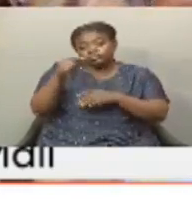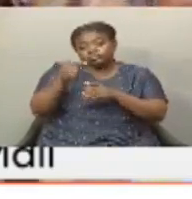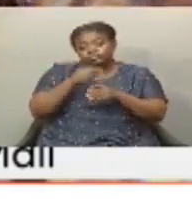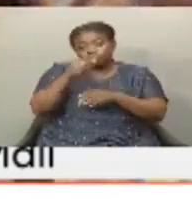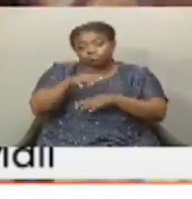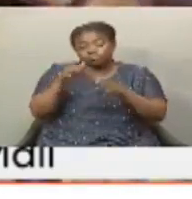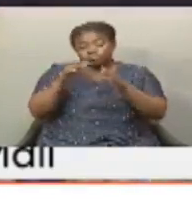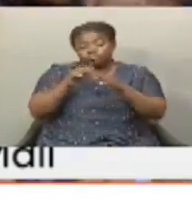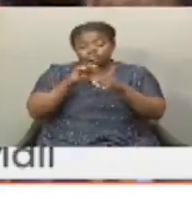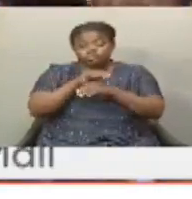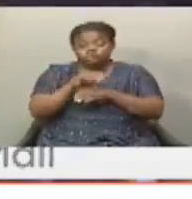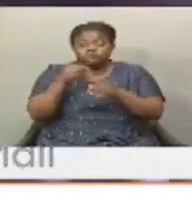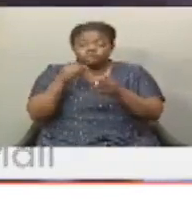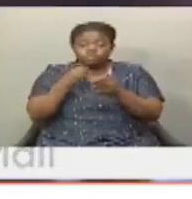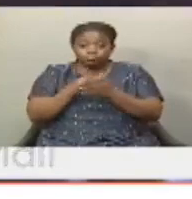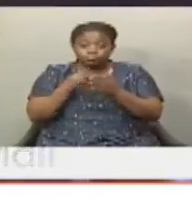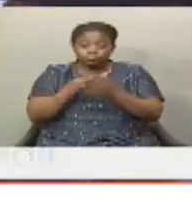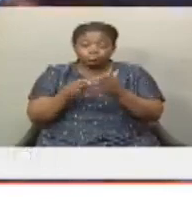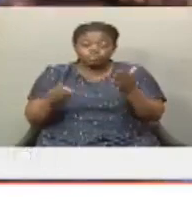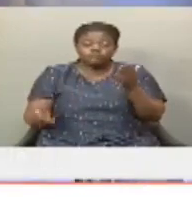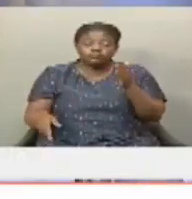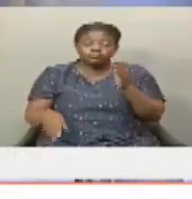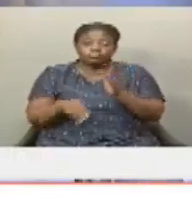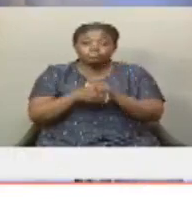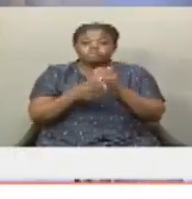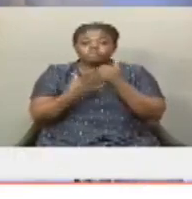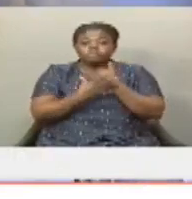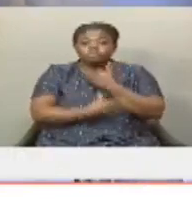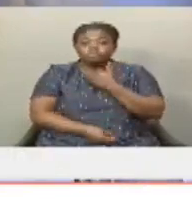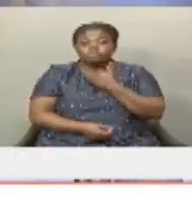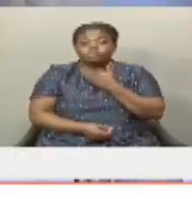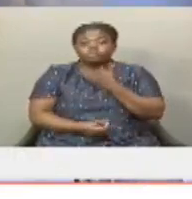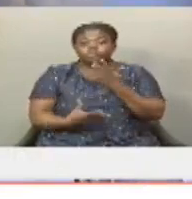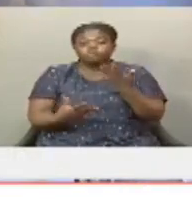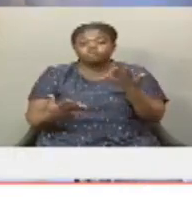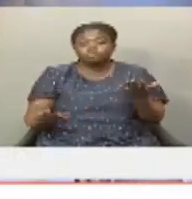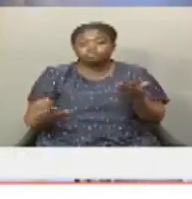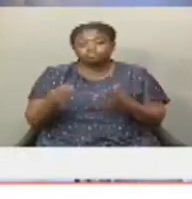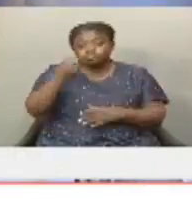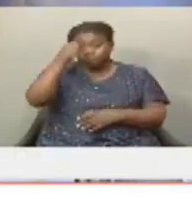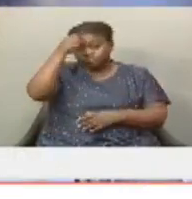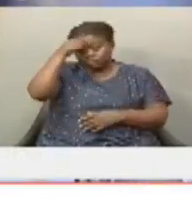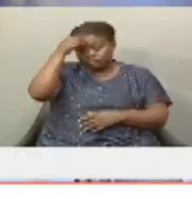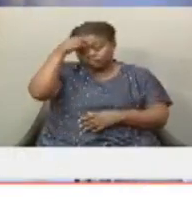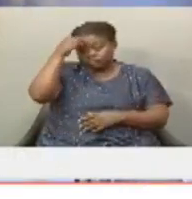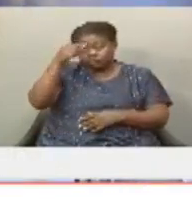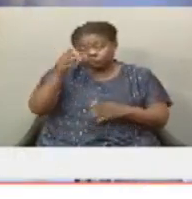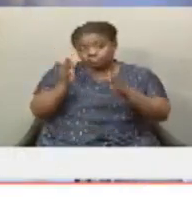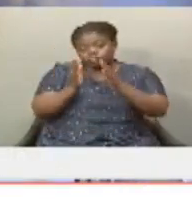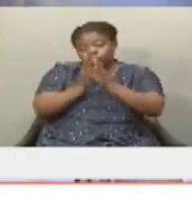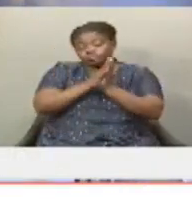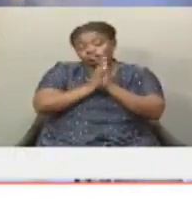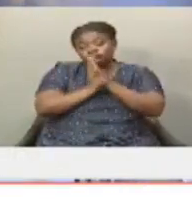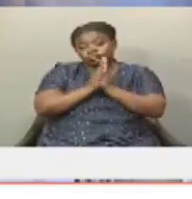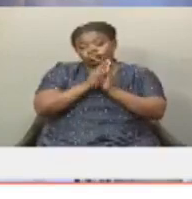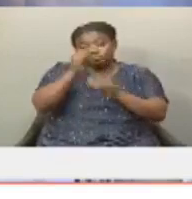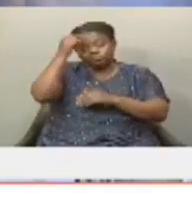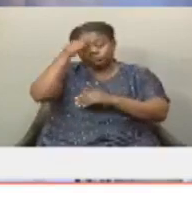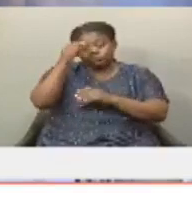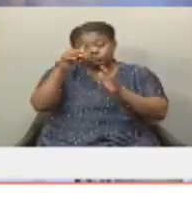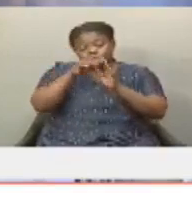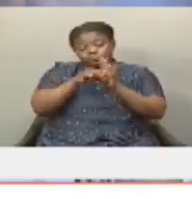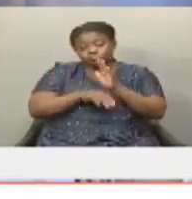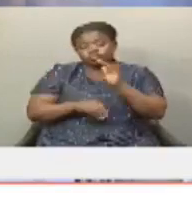ne weenogera ensimbi okwegobako obwavu. Akanyomero k'omukenkufu, emboozi z'omukenkufu, the